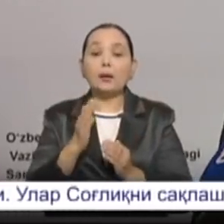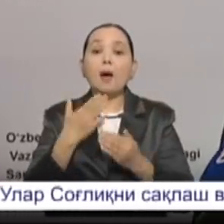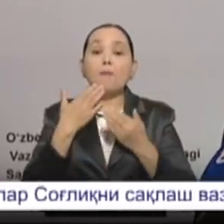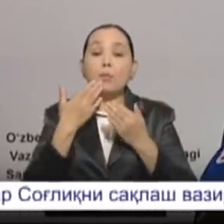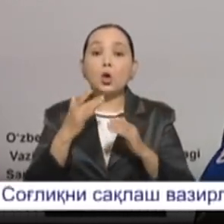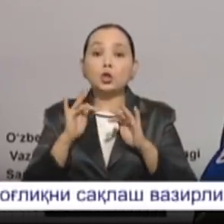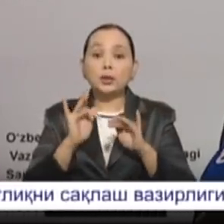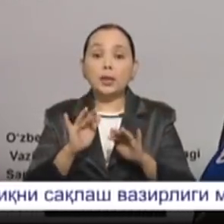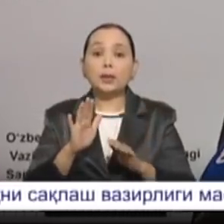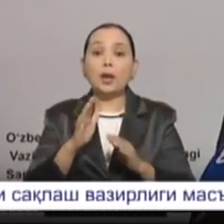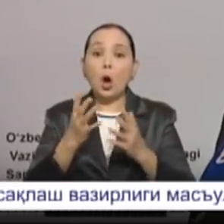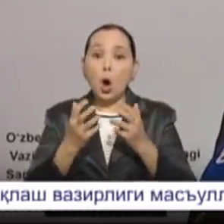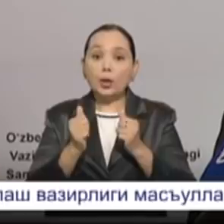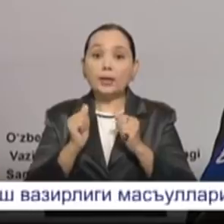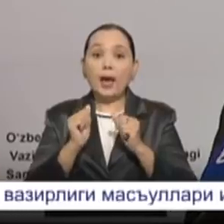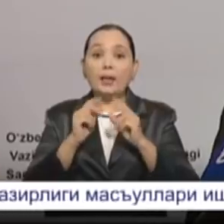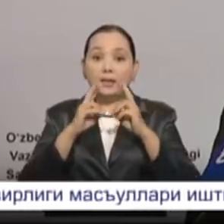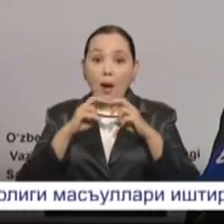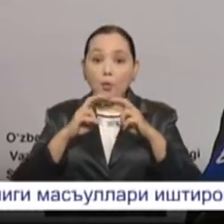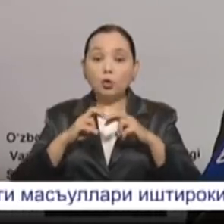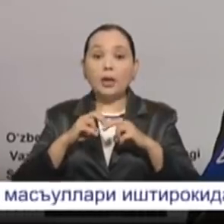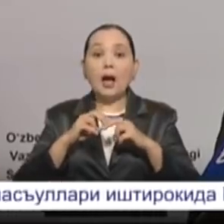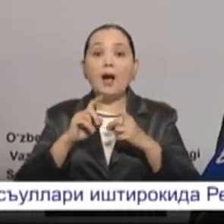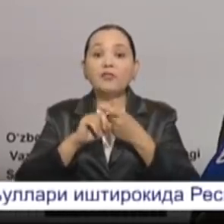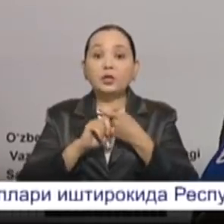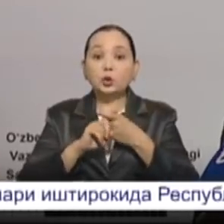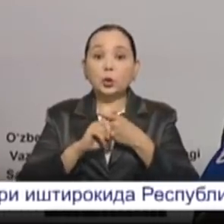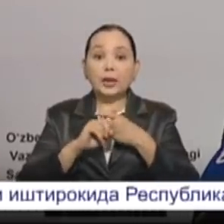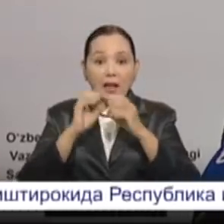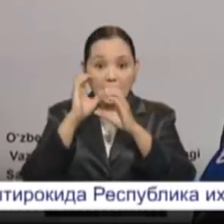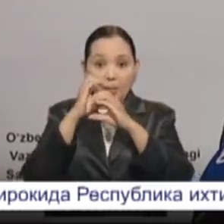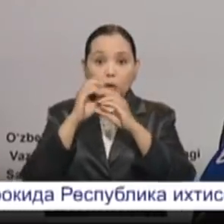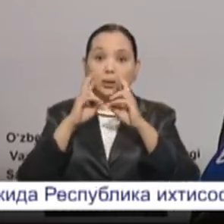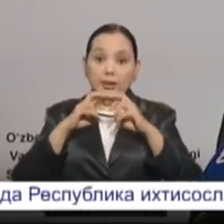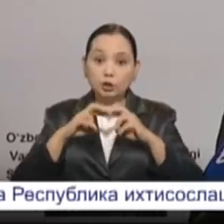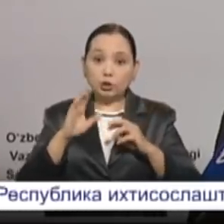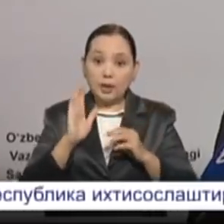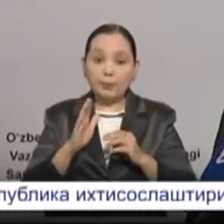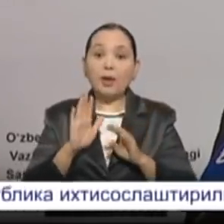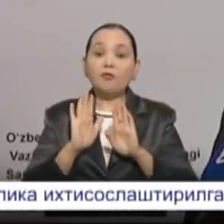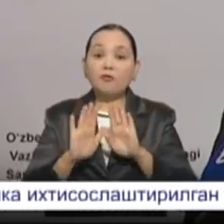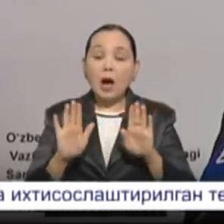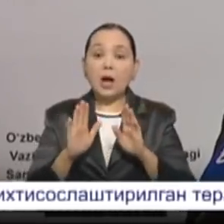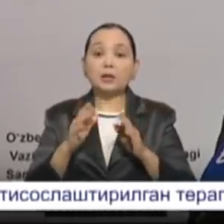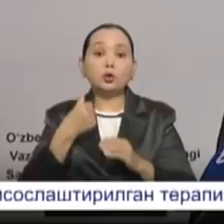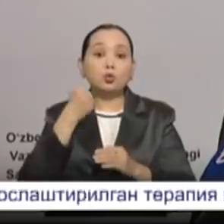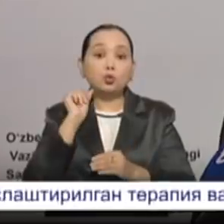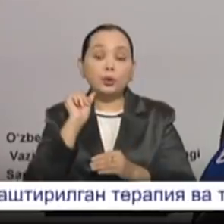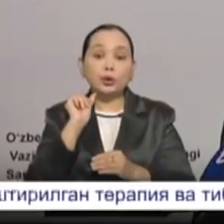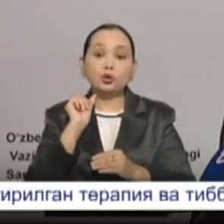murojaat qilinganlardan olingan namunalar virusologik laboratoriyalarda tekshirilyapti. Faqat kuni